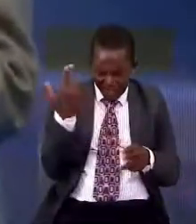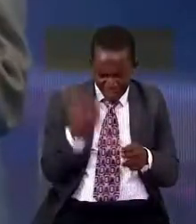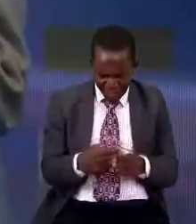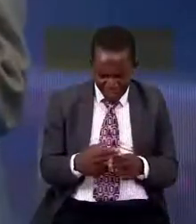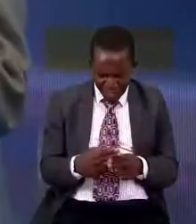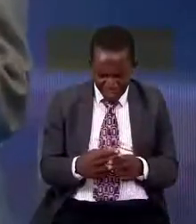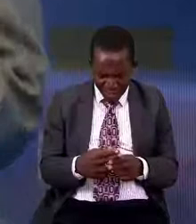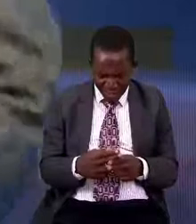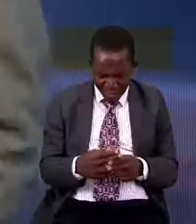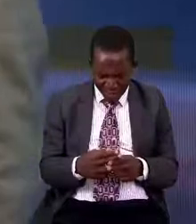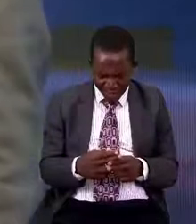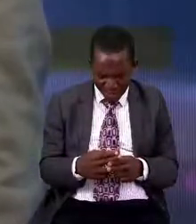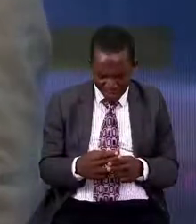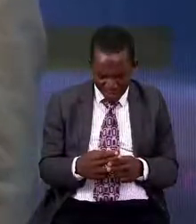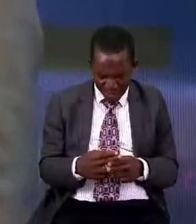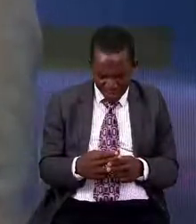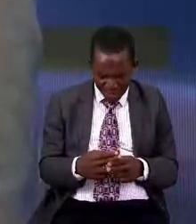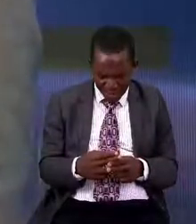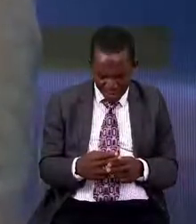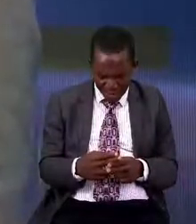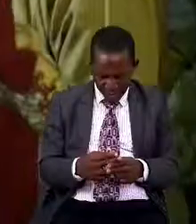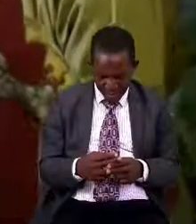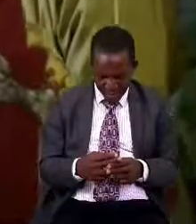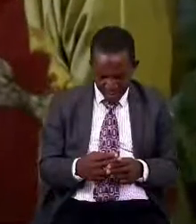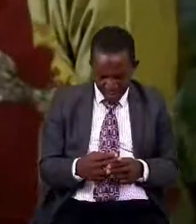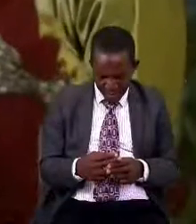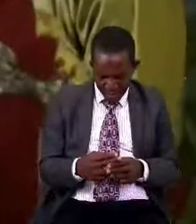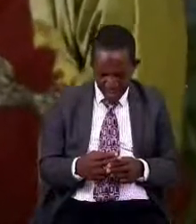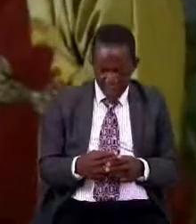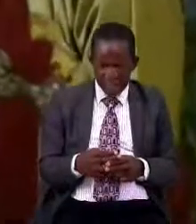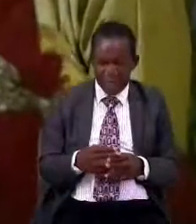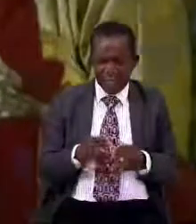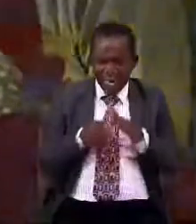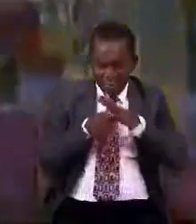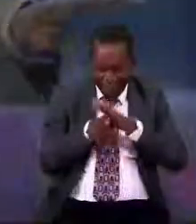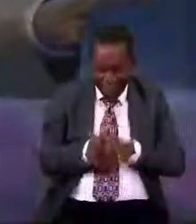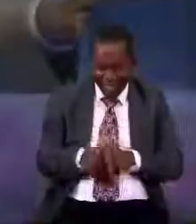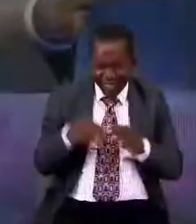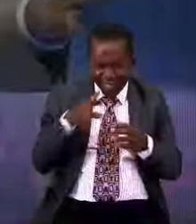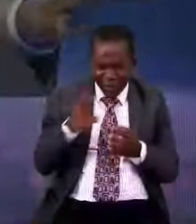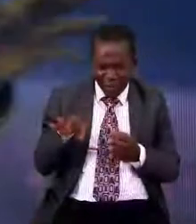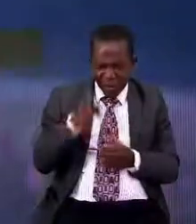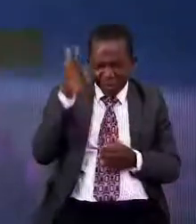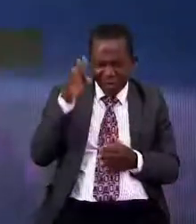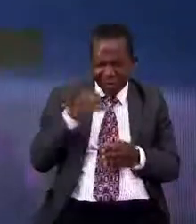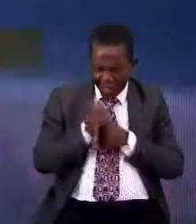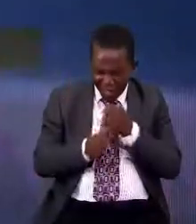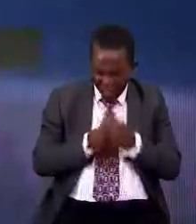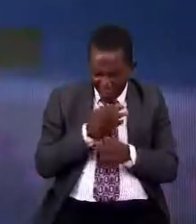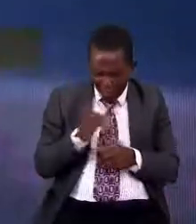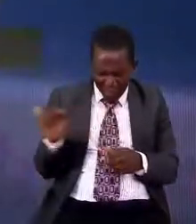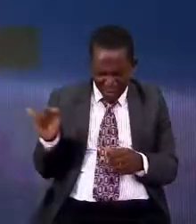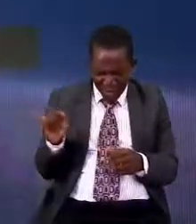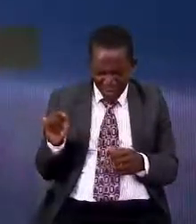Les esprits qui vous tourmentent, la souffrance, l'ancien serpent et toutes les